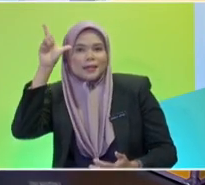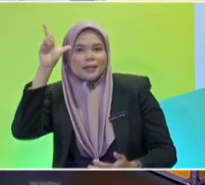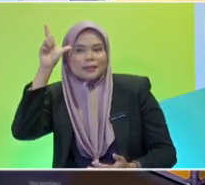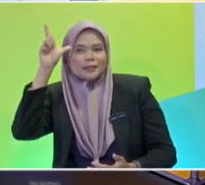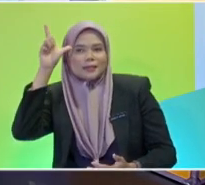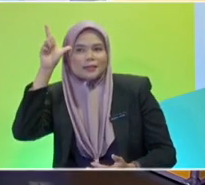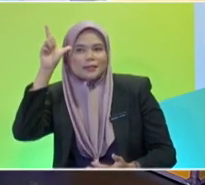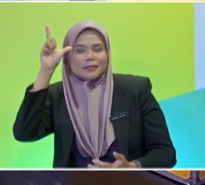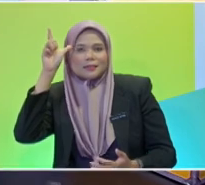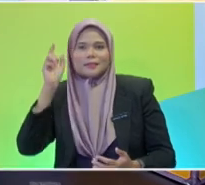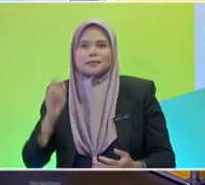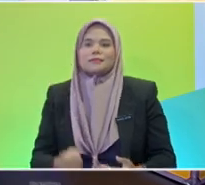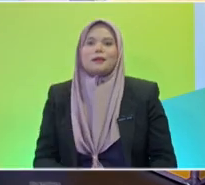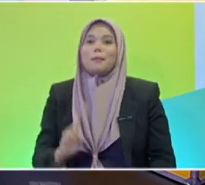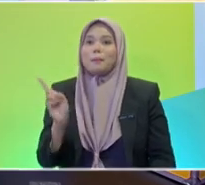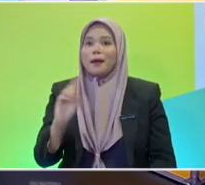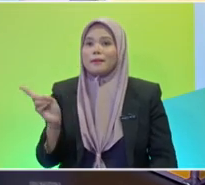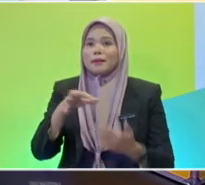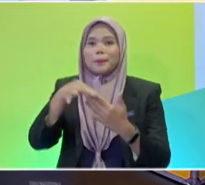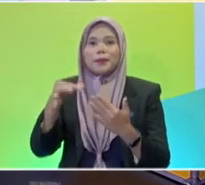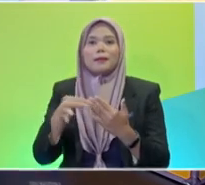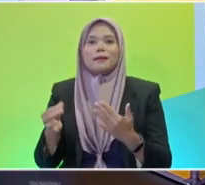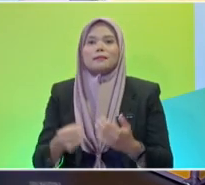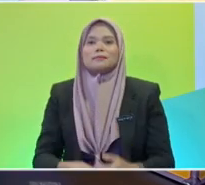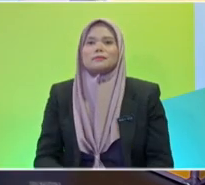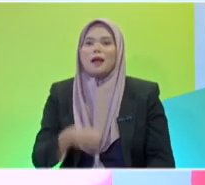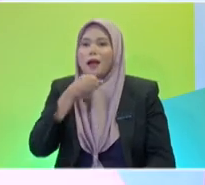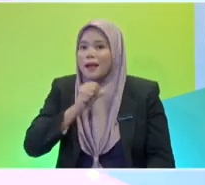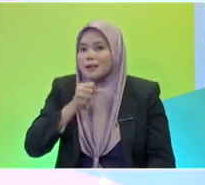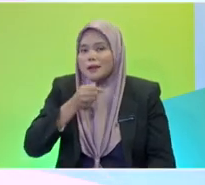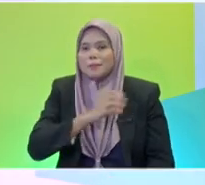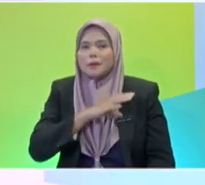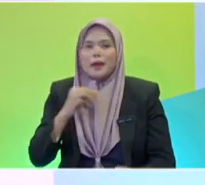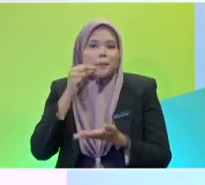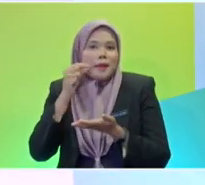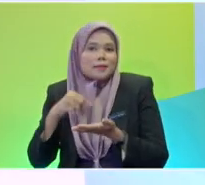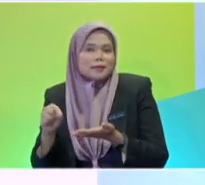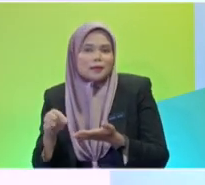petimbangan yang mana satu Kalau diberi dua pilihan ice cream dan pensil